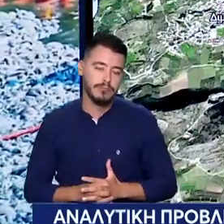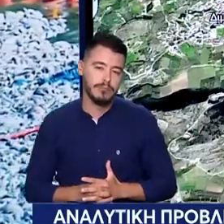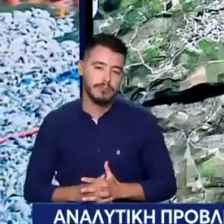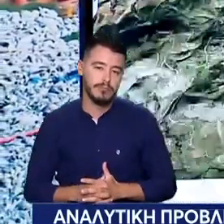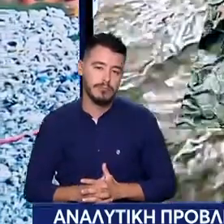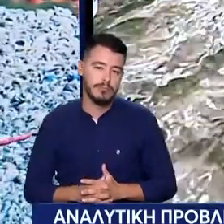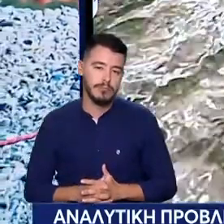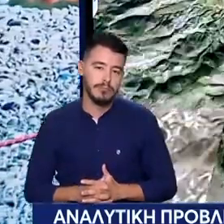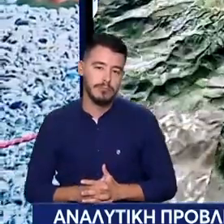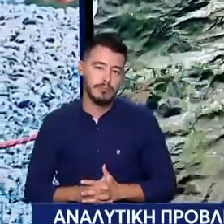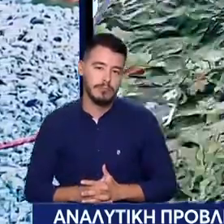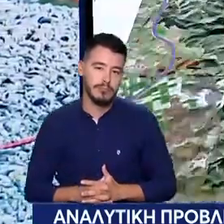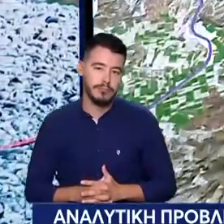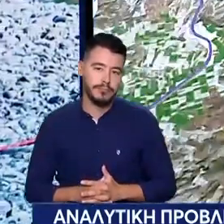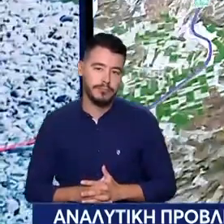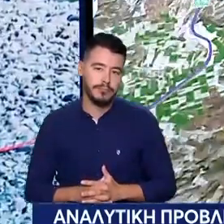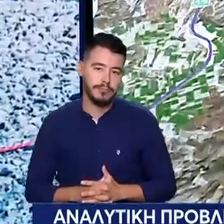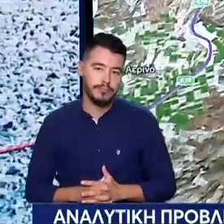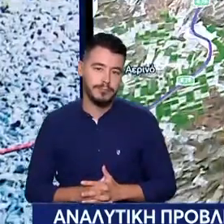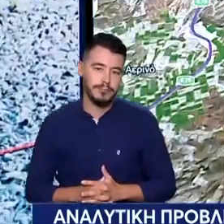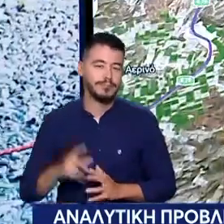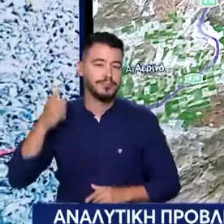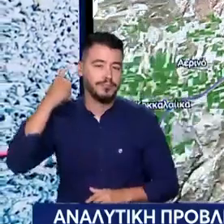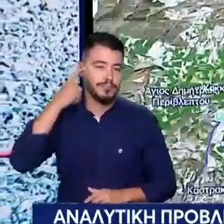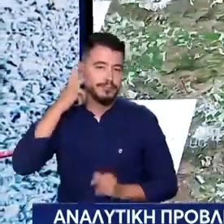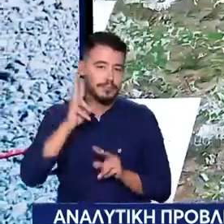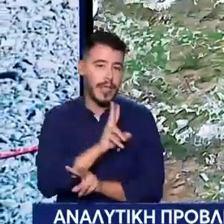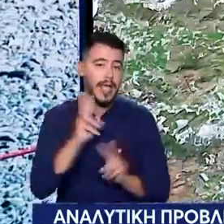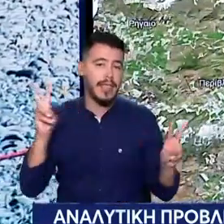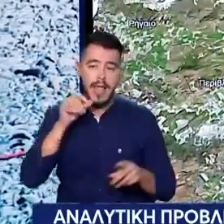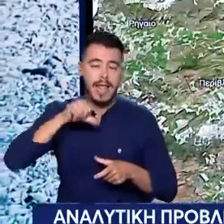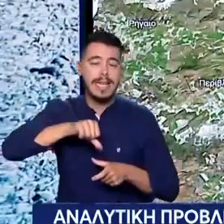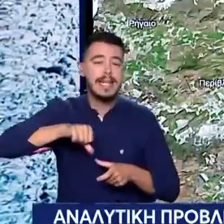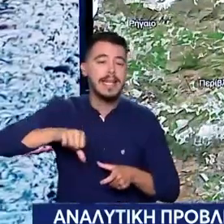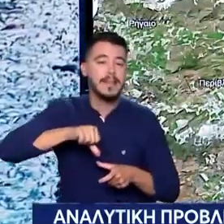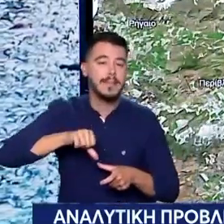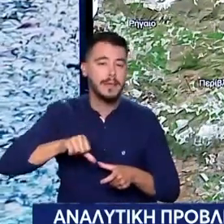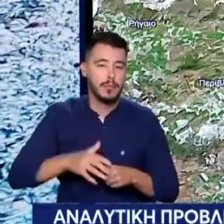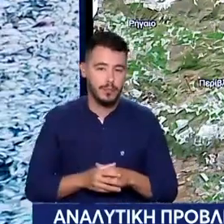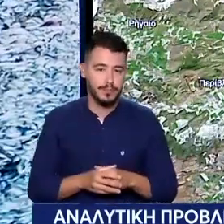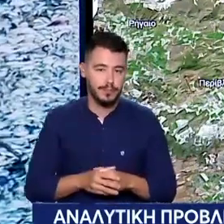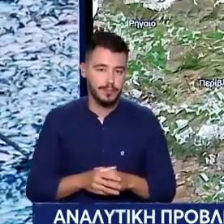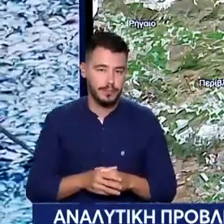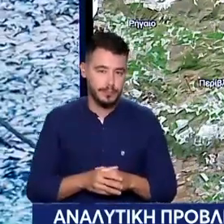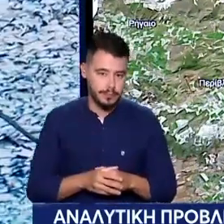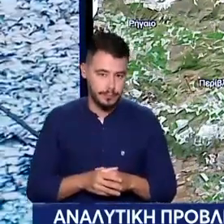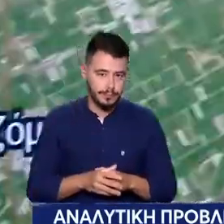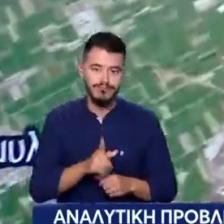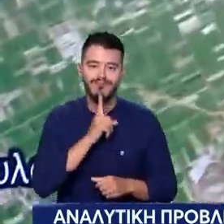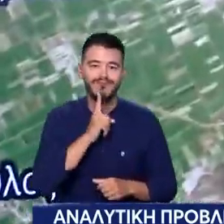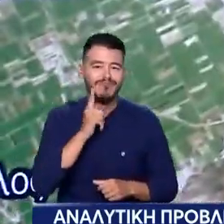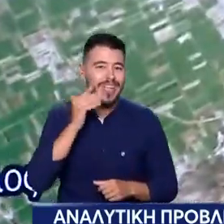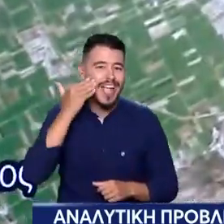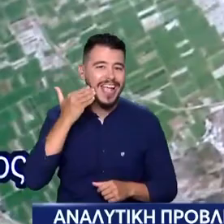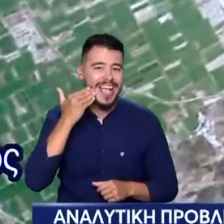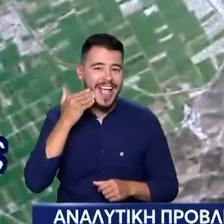θα διαπιστώσετε πού βρίσκεται η Κάρλα, γιατί εδώ θα φανεί ολόκληρο. Εδώ λοιπόν είναι η Κάρλα, περνάει το ποτάμι,